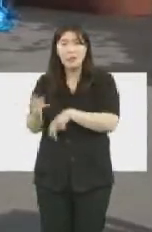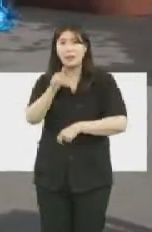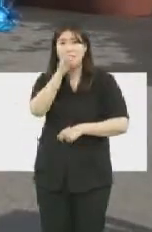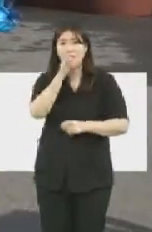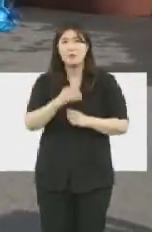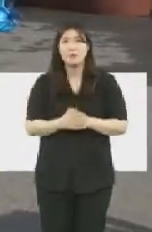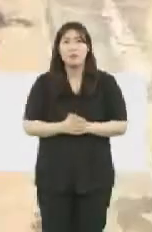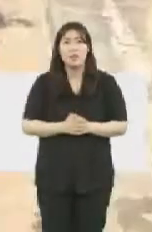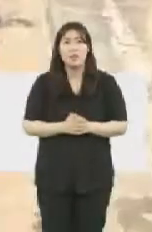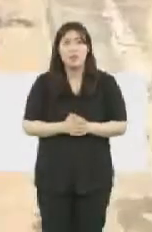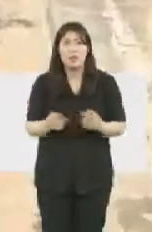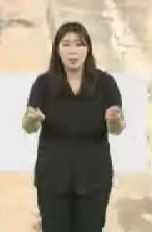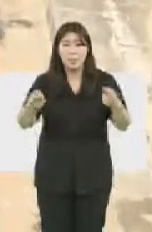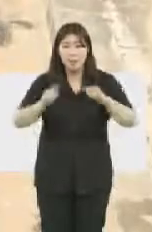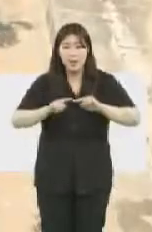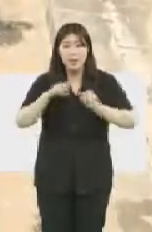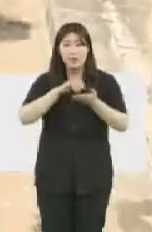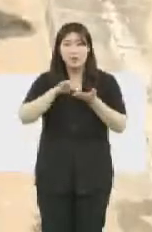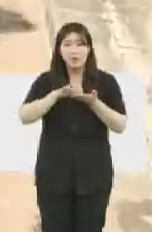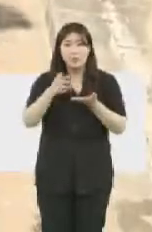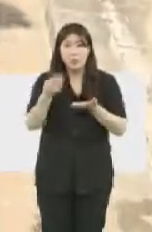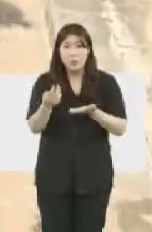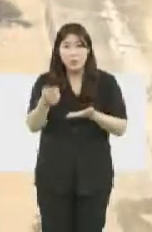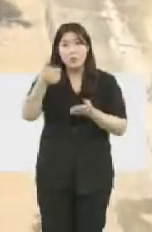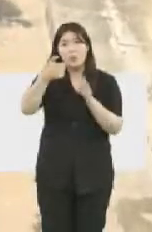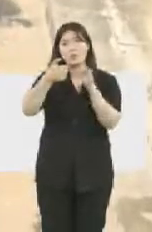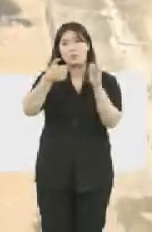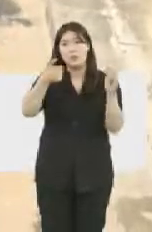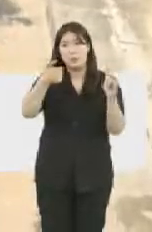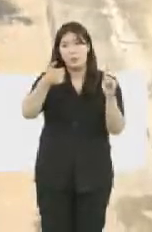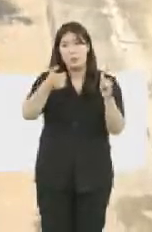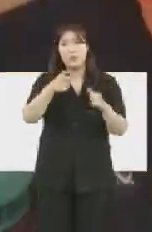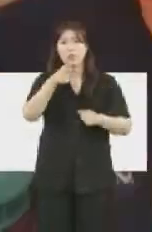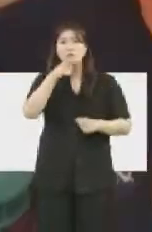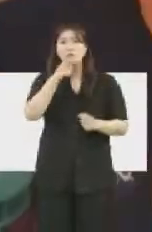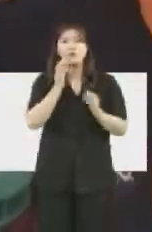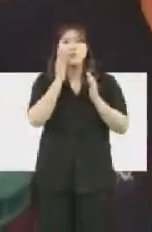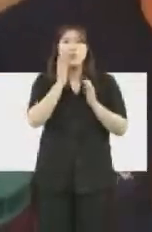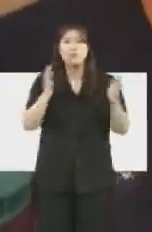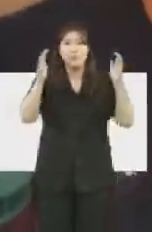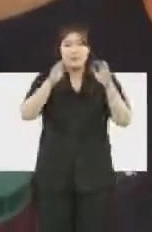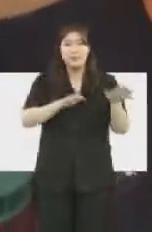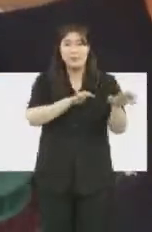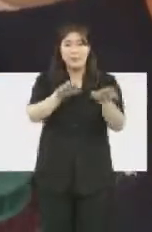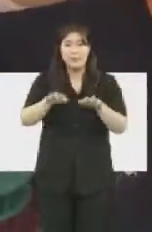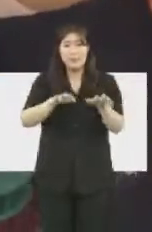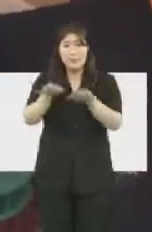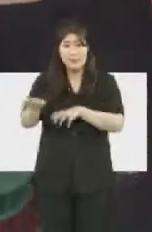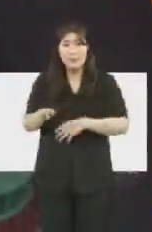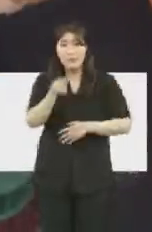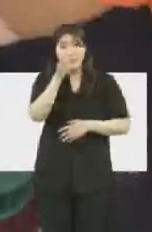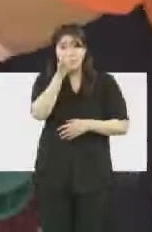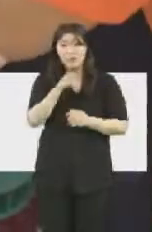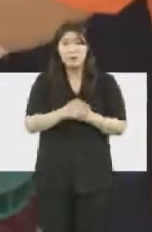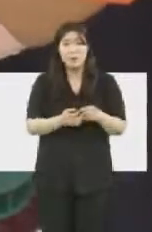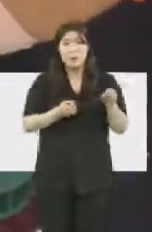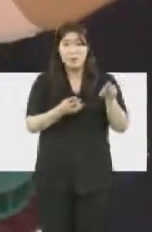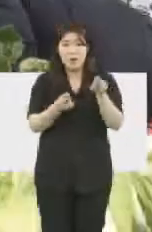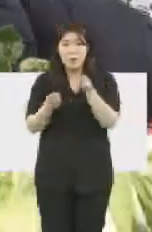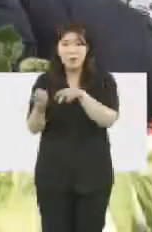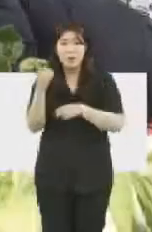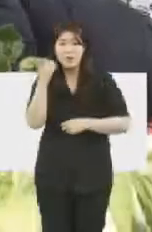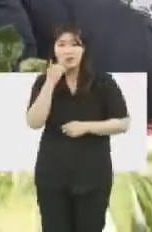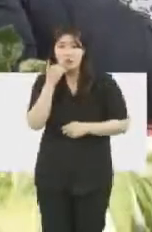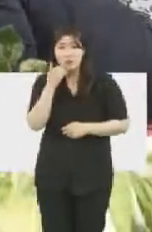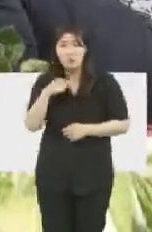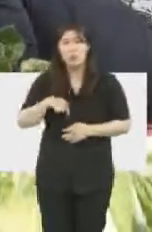가졌습니다. 이번에는 새마을 지도자 50명이 참여해 물김치 1,500kg을 담갔으며 당근 김치는